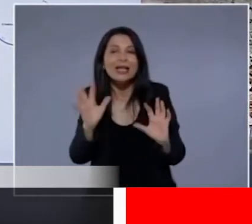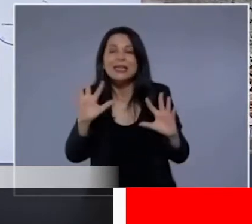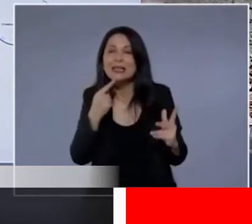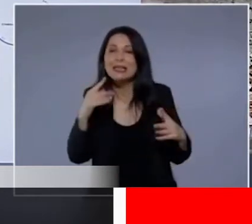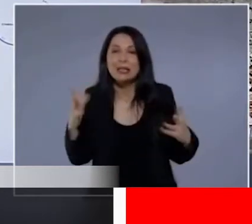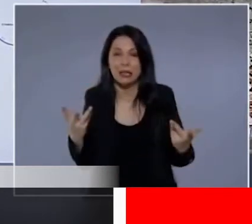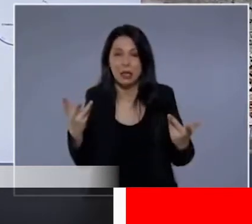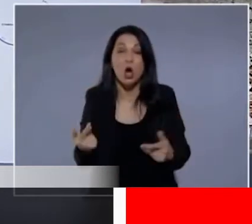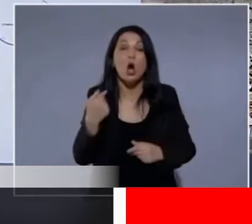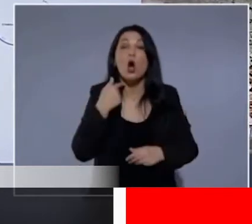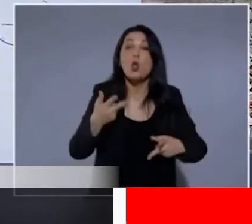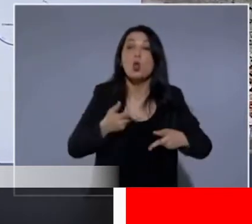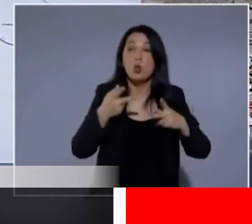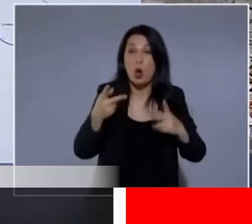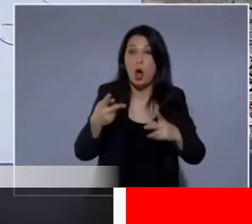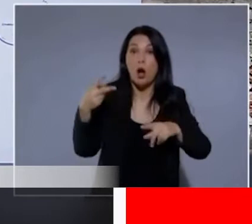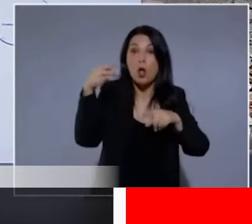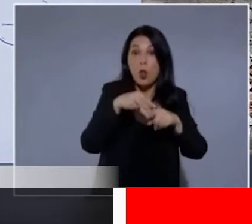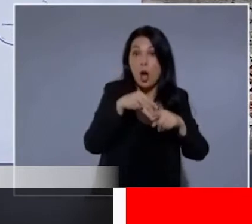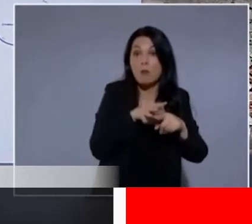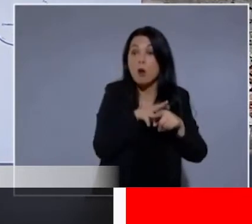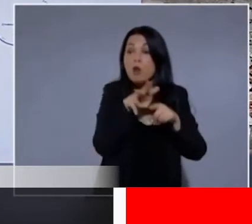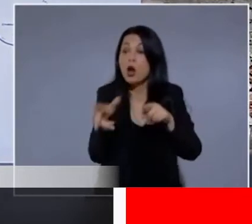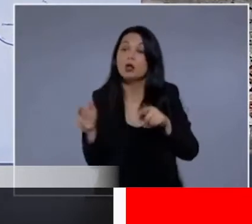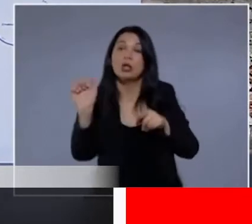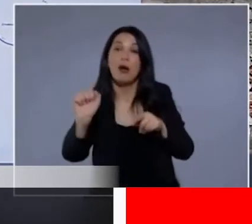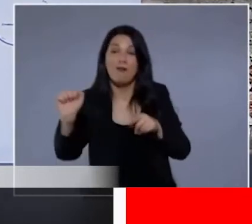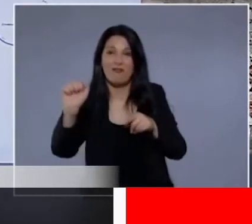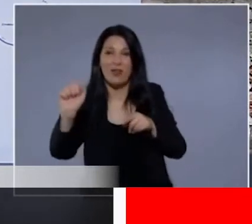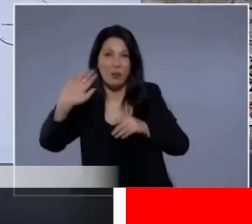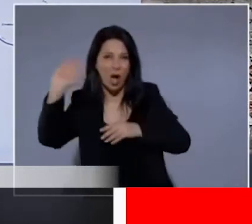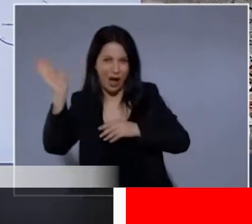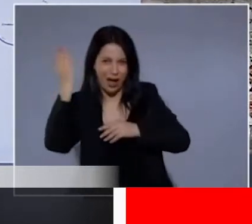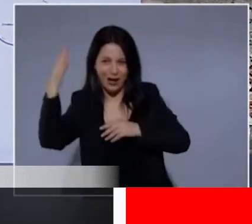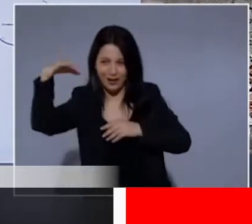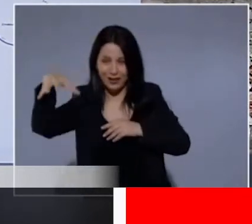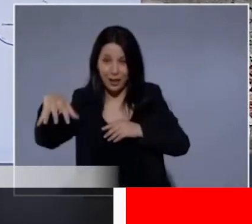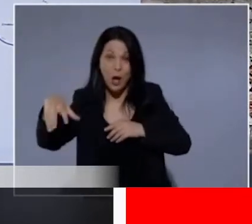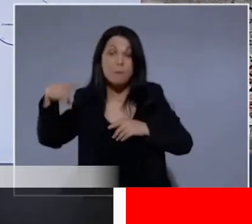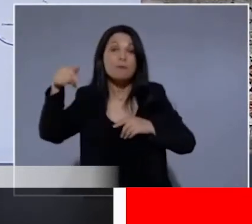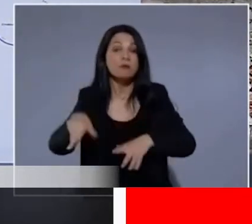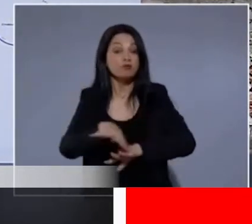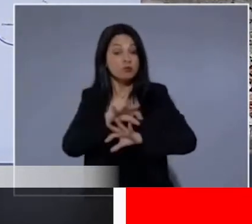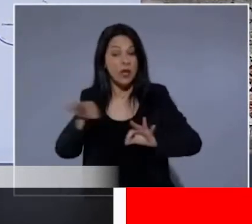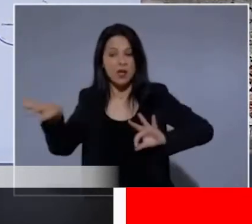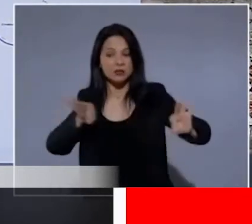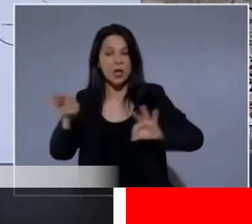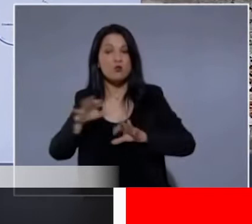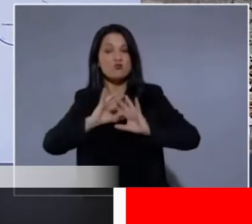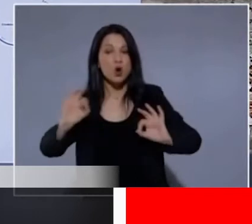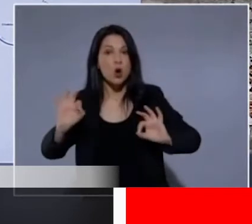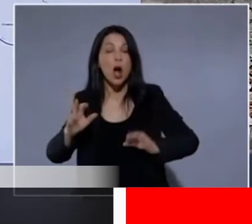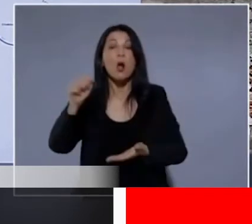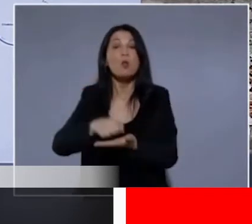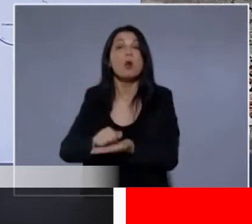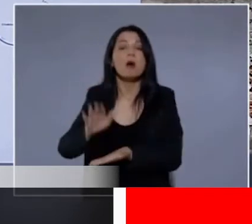Εγνατίας έχει μελετηθεί και δημοπρατείται εντός 18 μηνών. Για τον Θεσσαλονίκη